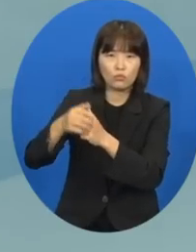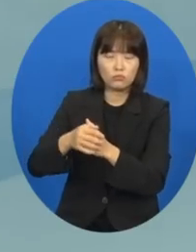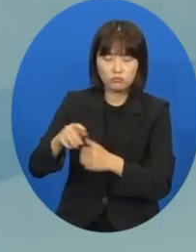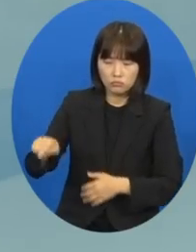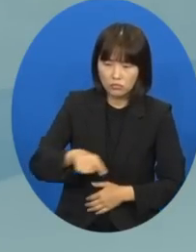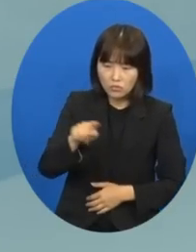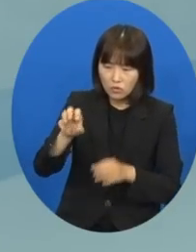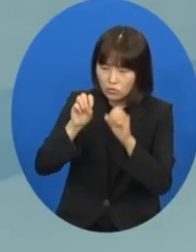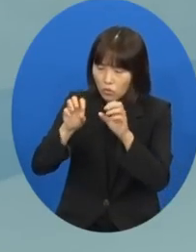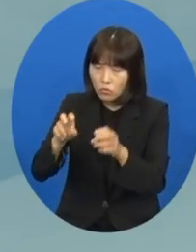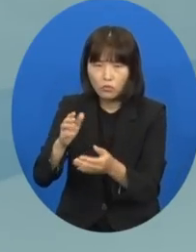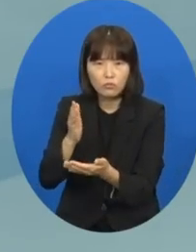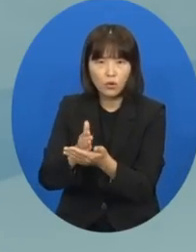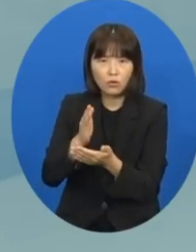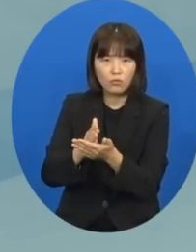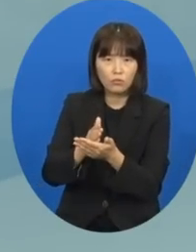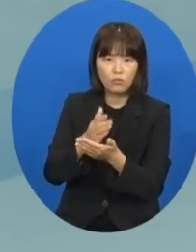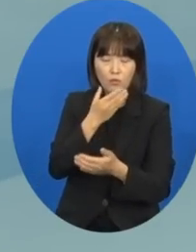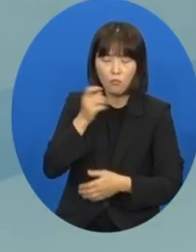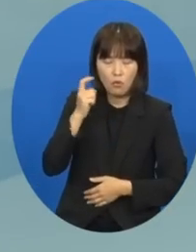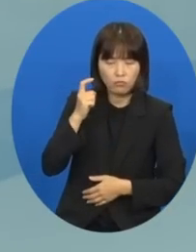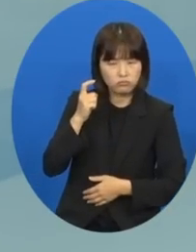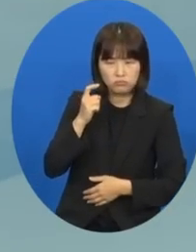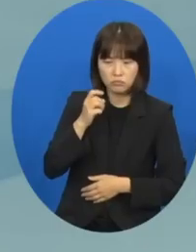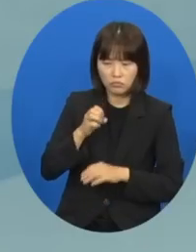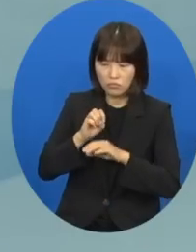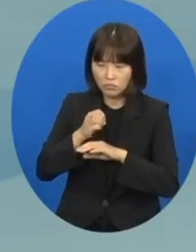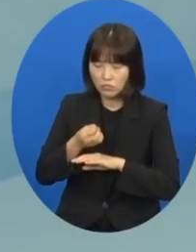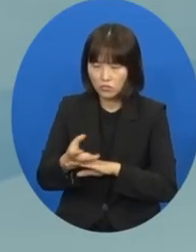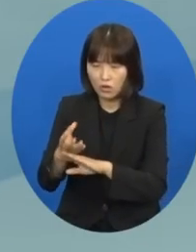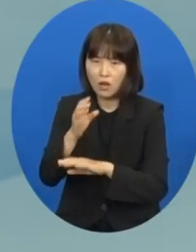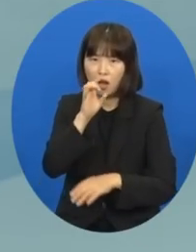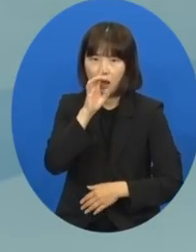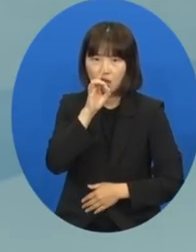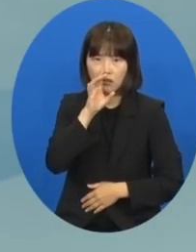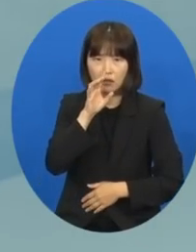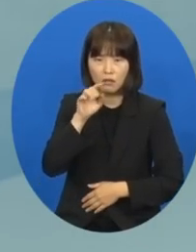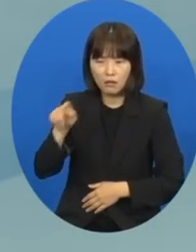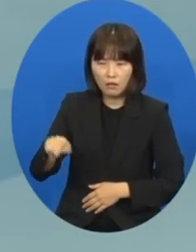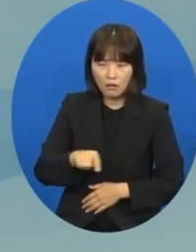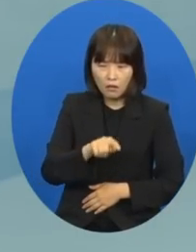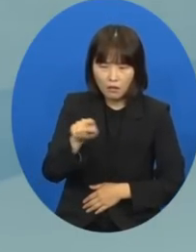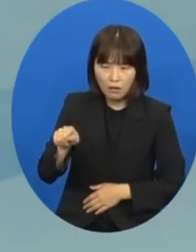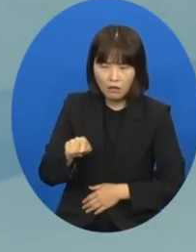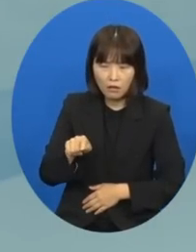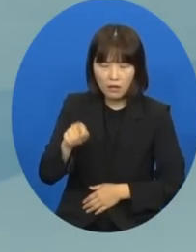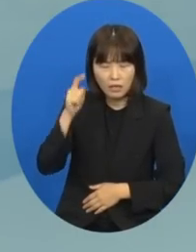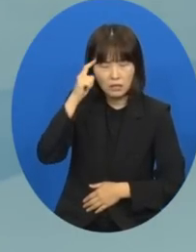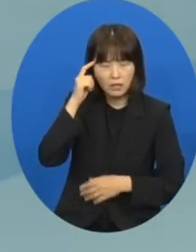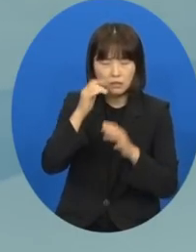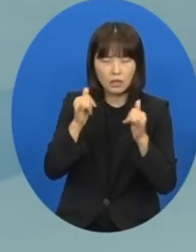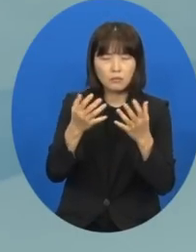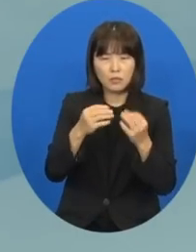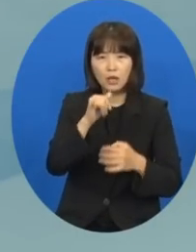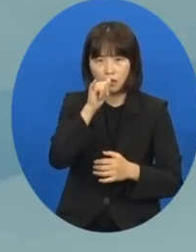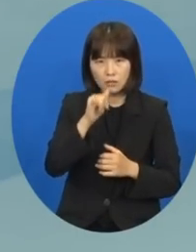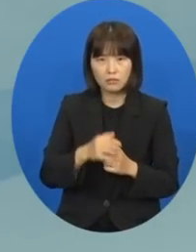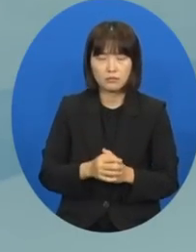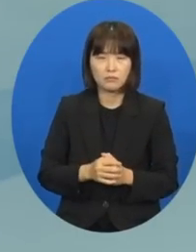선교해서도 안 되고 복음을 전해서도 안 되고 그들을 배척해야 한다. 이런 분들이 종종 있어요. 여러분 그렇지 않아요. 여러분